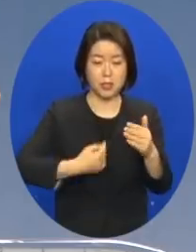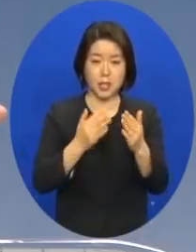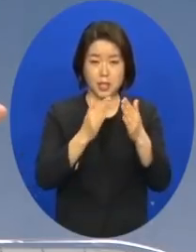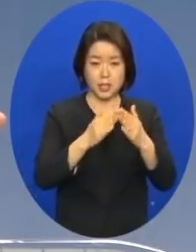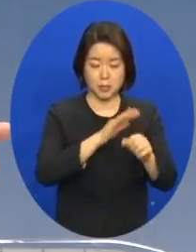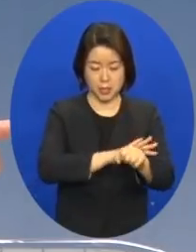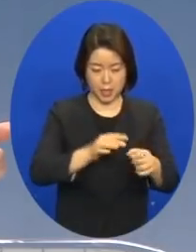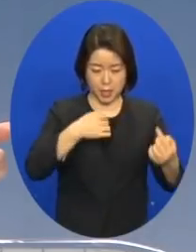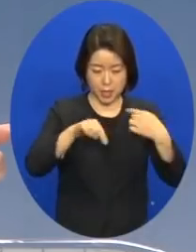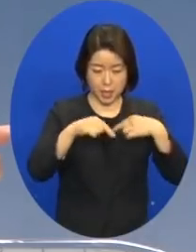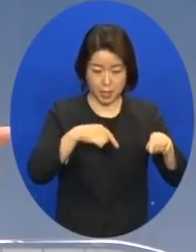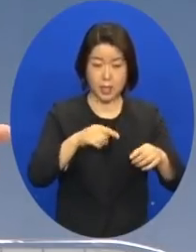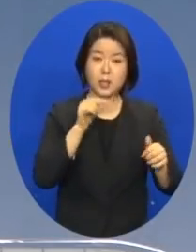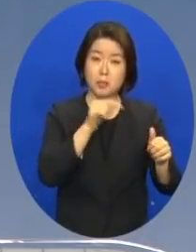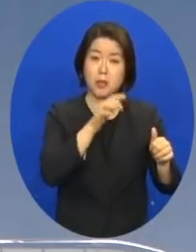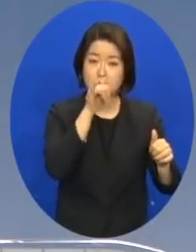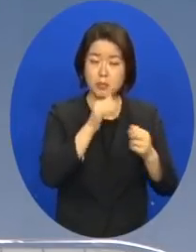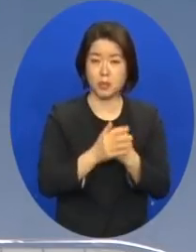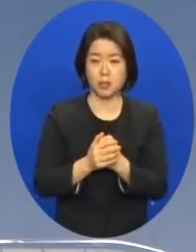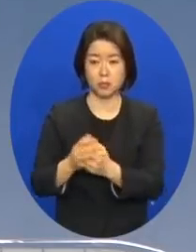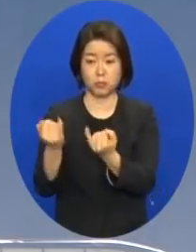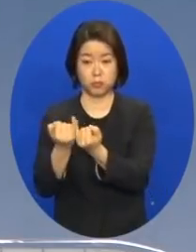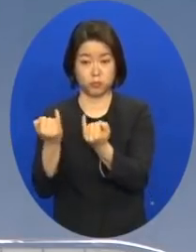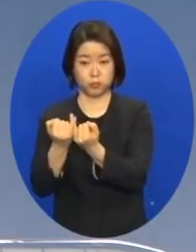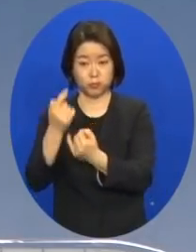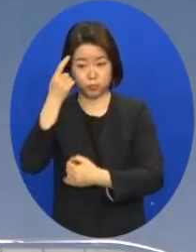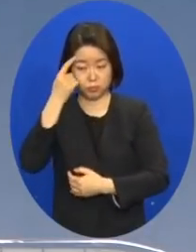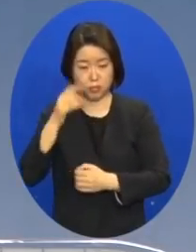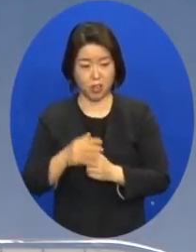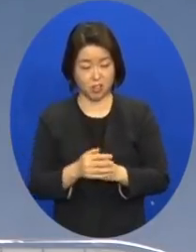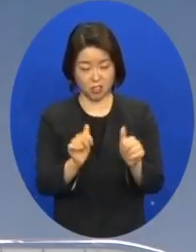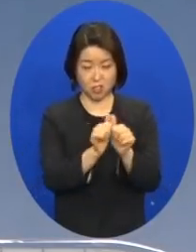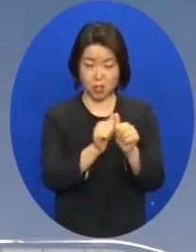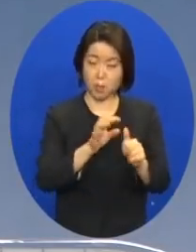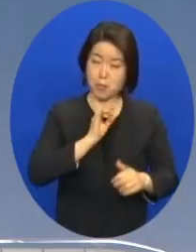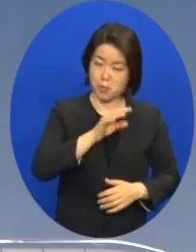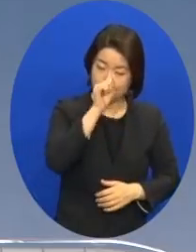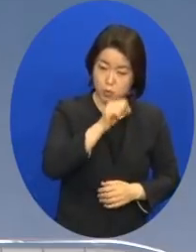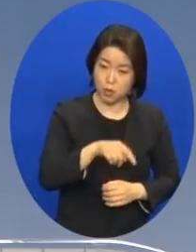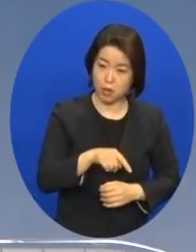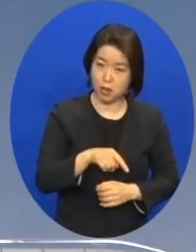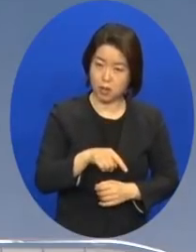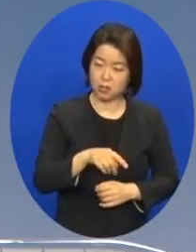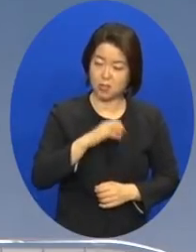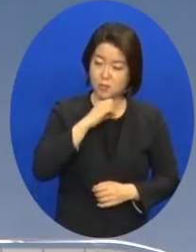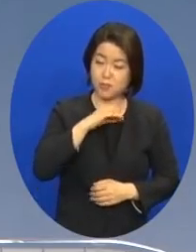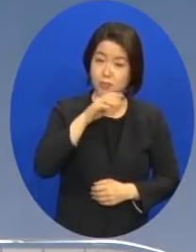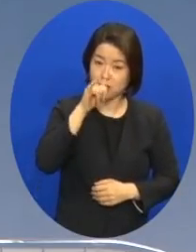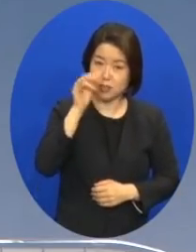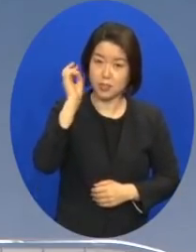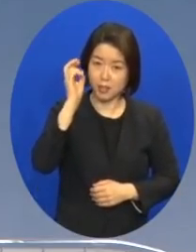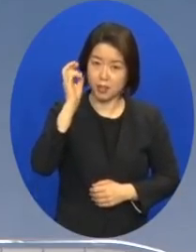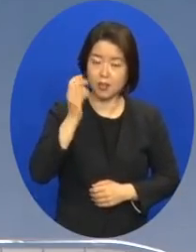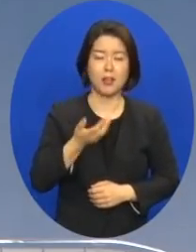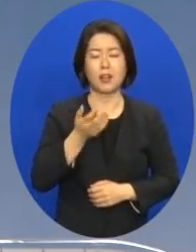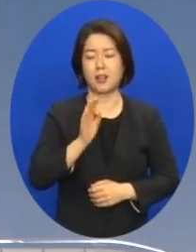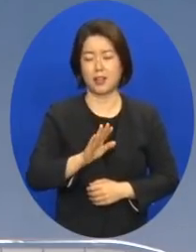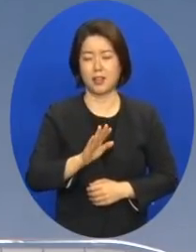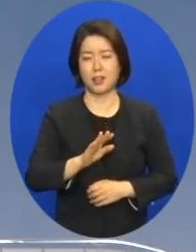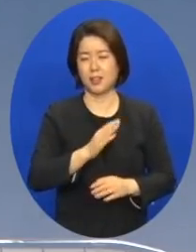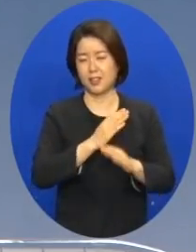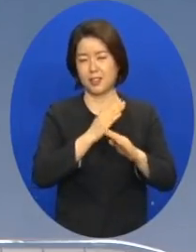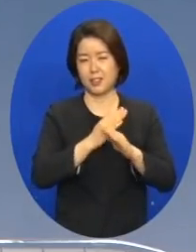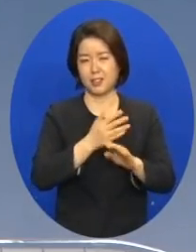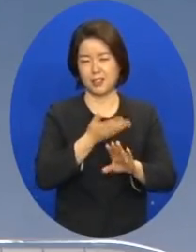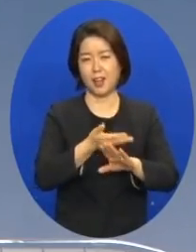여자 성도님 생각하기에는 그 뭐 남자만 좋게 하는 거냐 말씀하실 수 있겠습니다. 사실은 그렇지